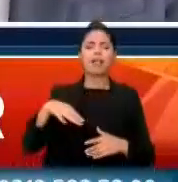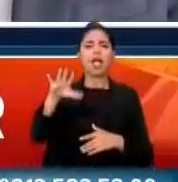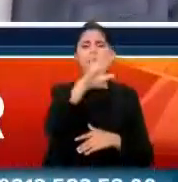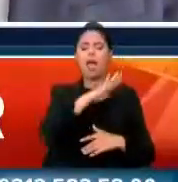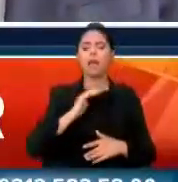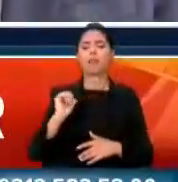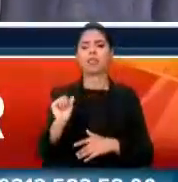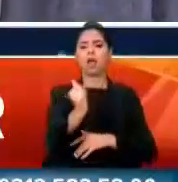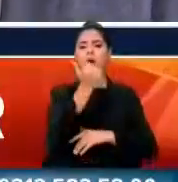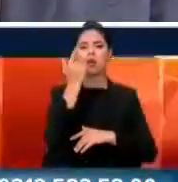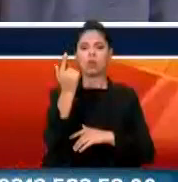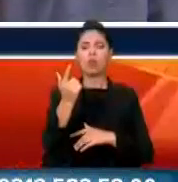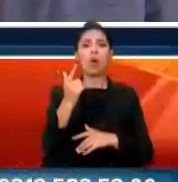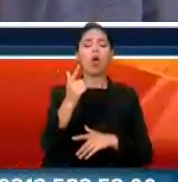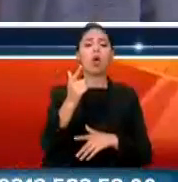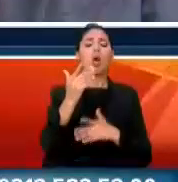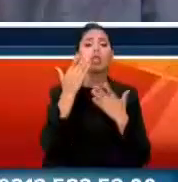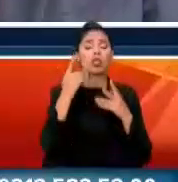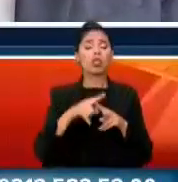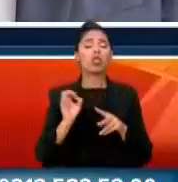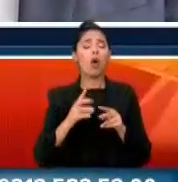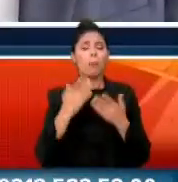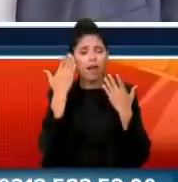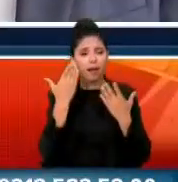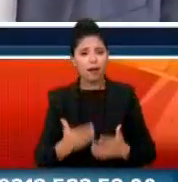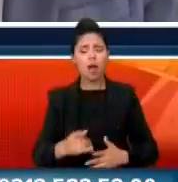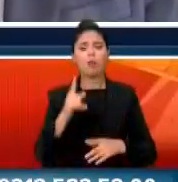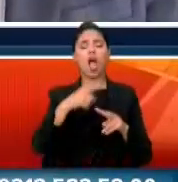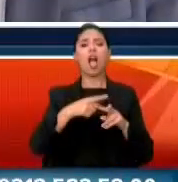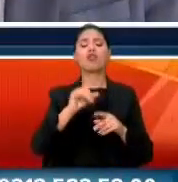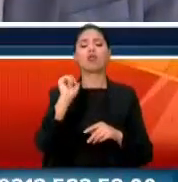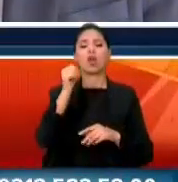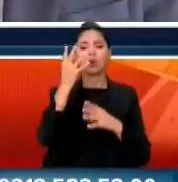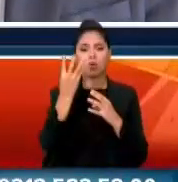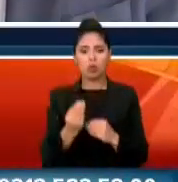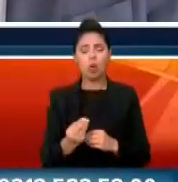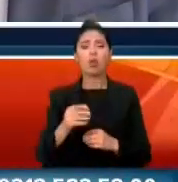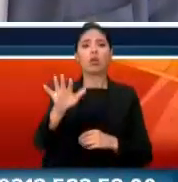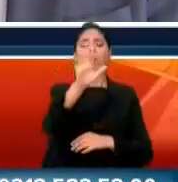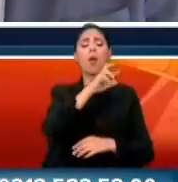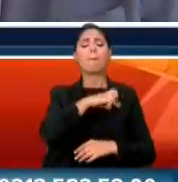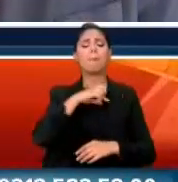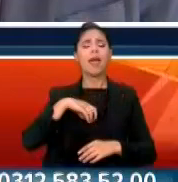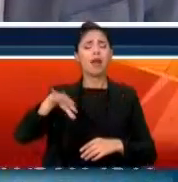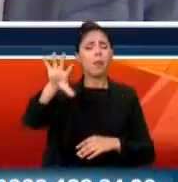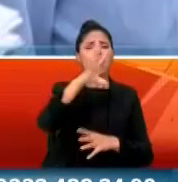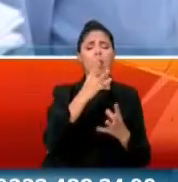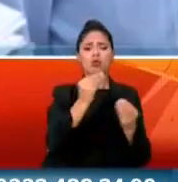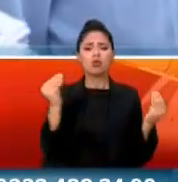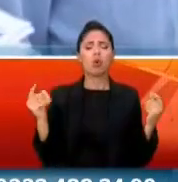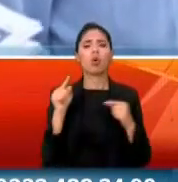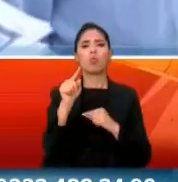Adem Aleyhisselam'ın tevbesinin kabulünün aşure günü olduğu, birçok peygamberin nasip olan bir kısım lütufların bugün de olduğu rivayet